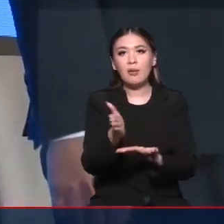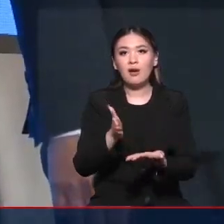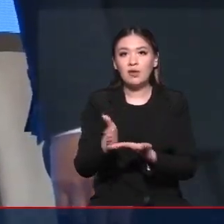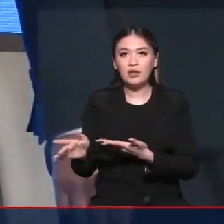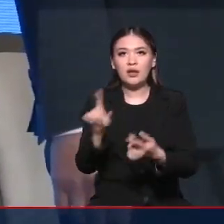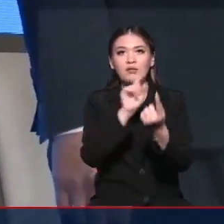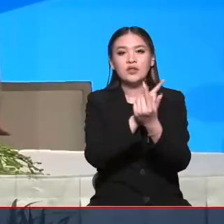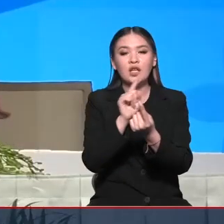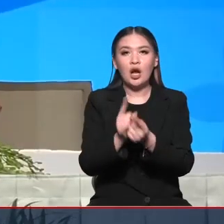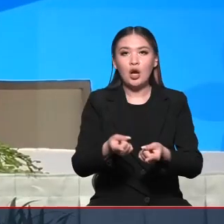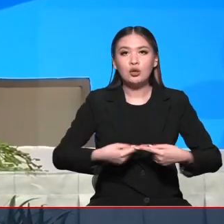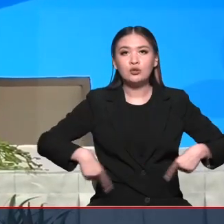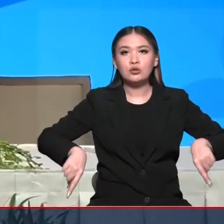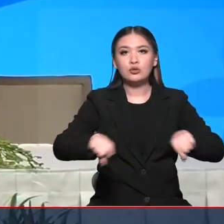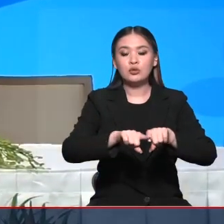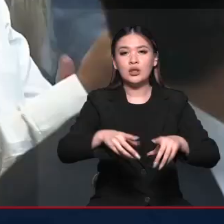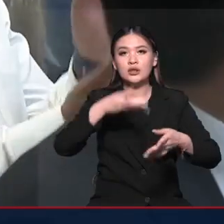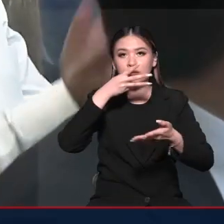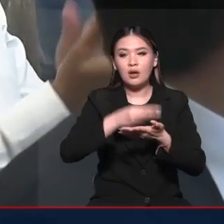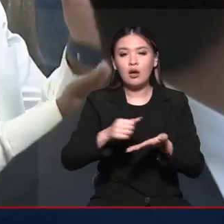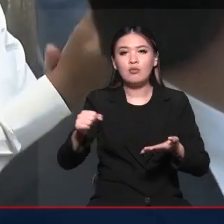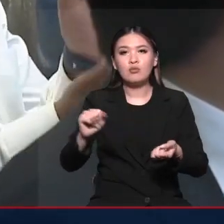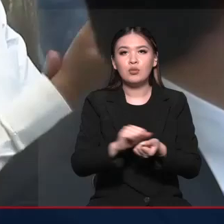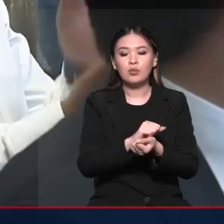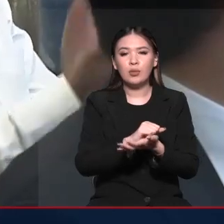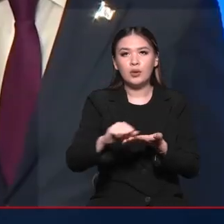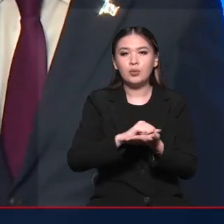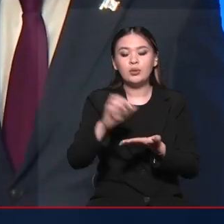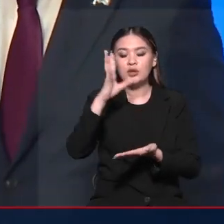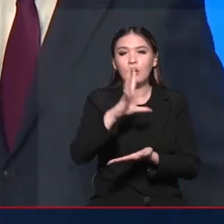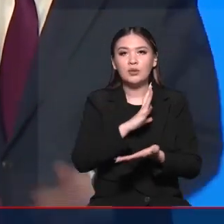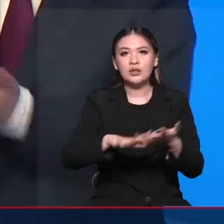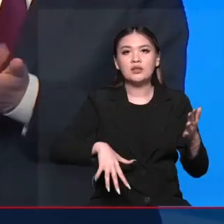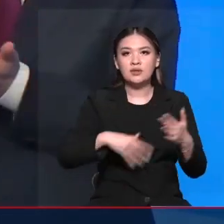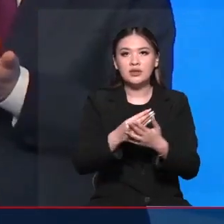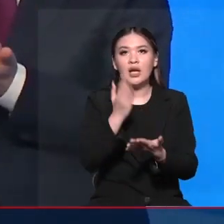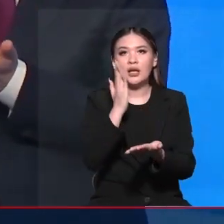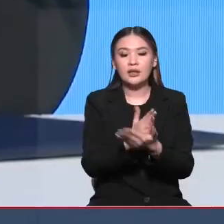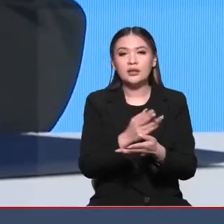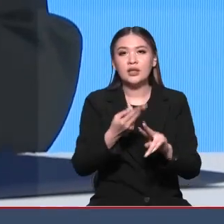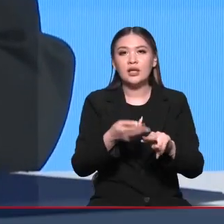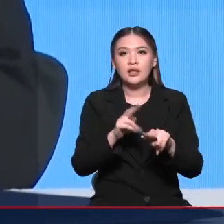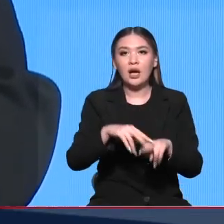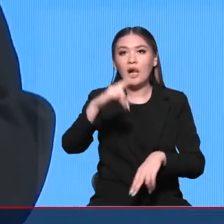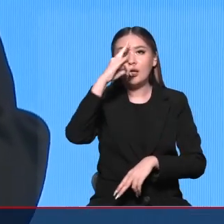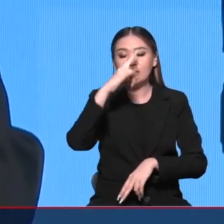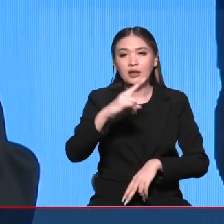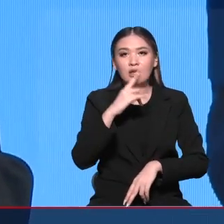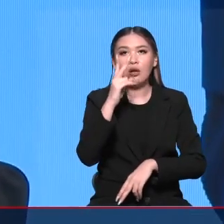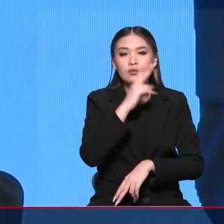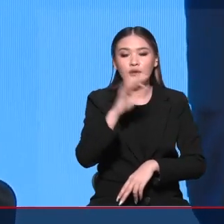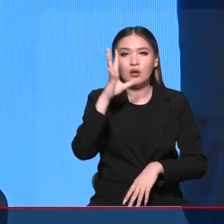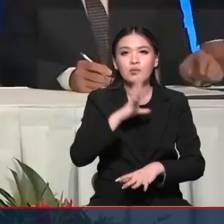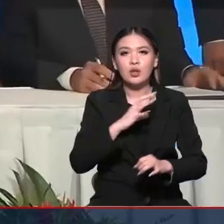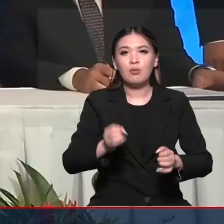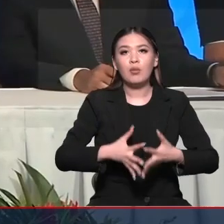Встречи деловых кругов дали свои плоды. Бумаги, гарантирующие приток инвестиций, есть, а желающих посетить Казахстан и увидеть воочию